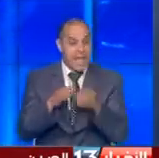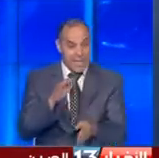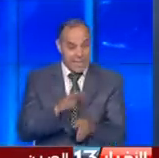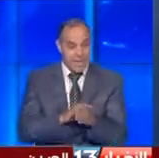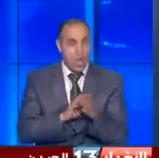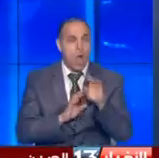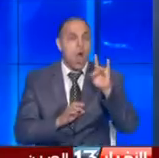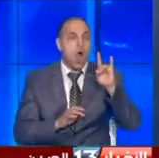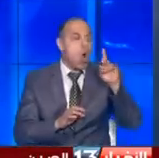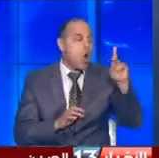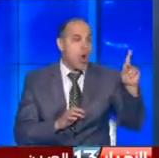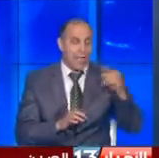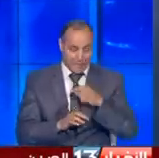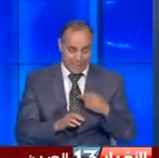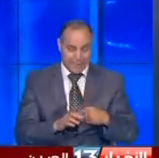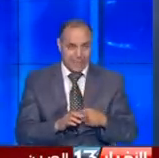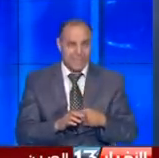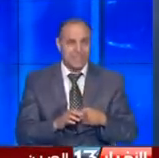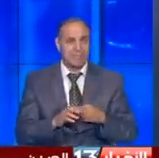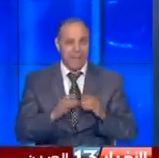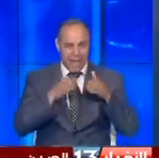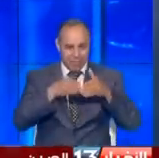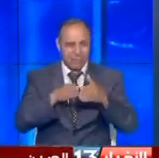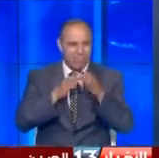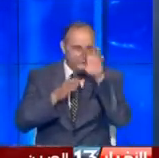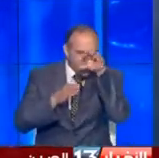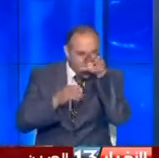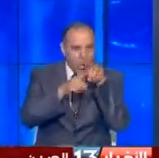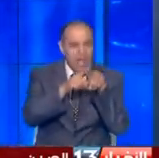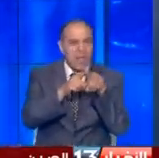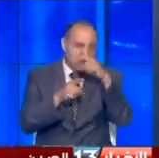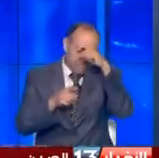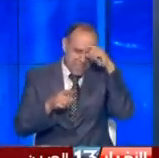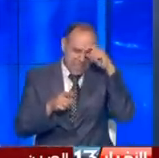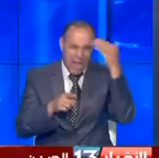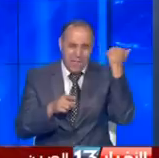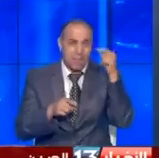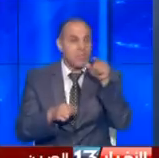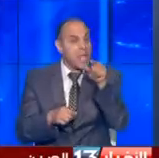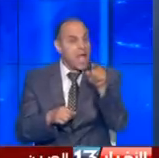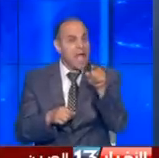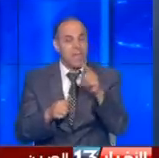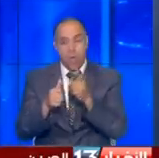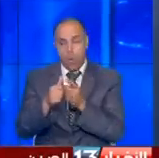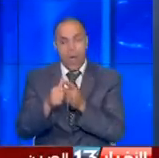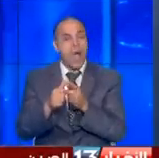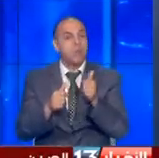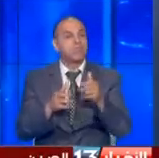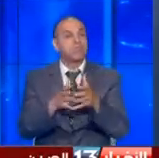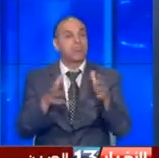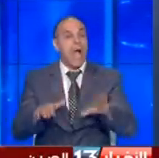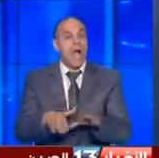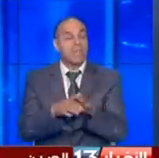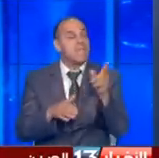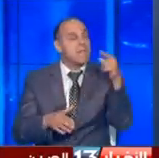في هونغ كونغ مهرجان قارب التنين السنوي، أحد المهرجانات الصيفية القديمة ويعد واحدا من أضخم